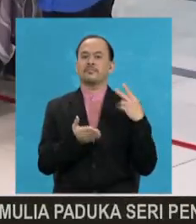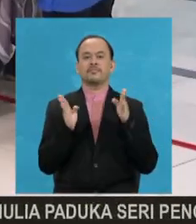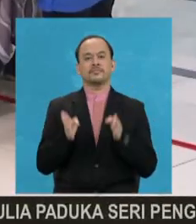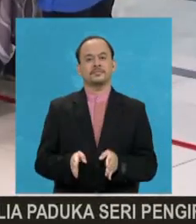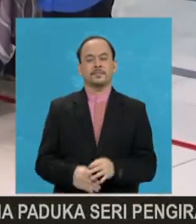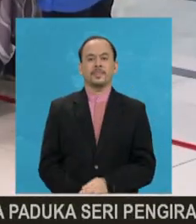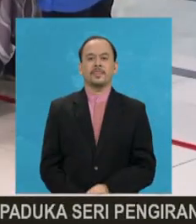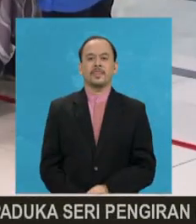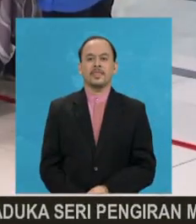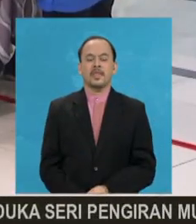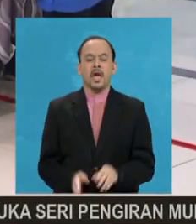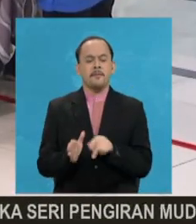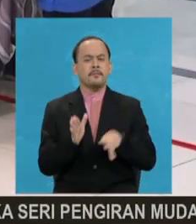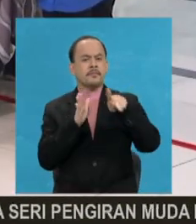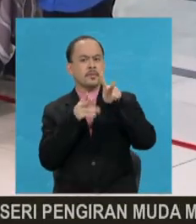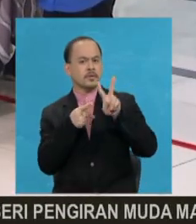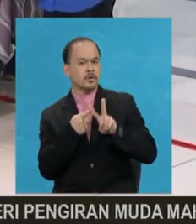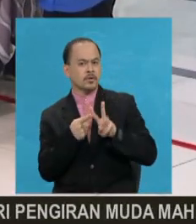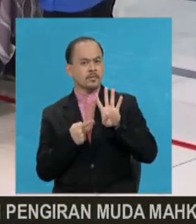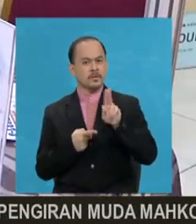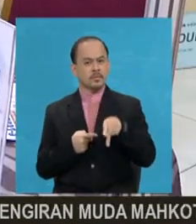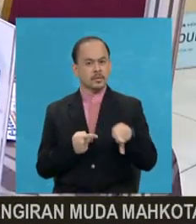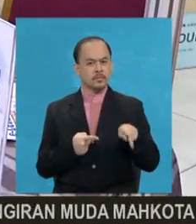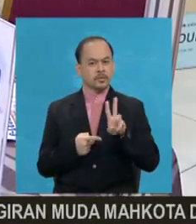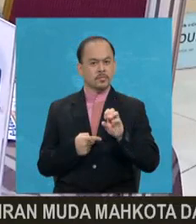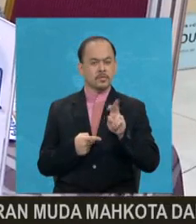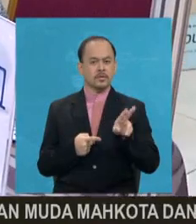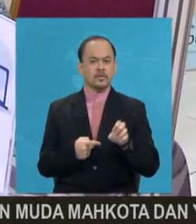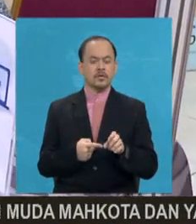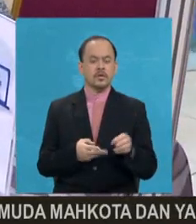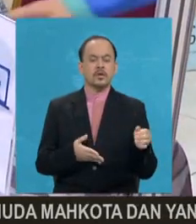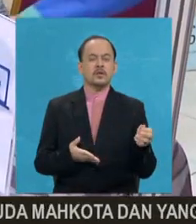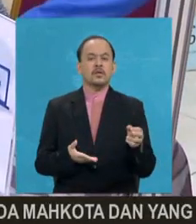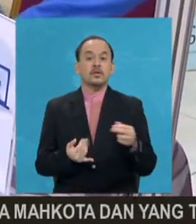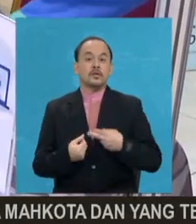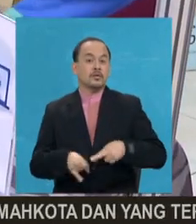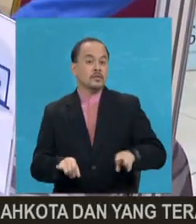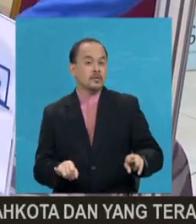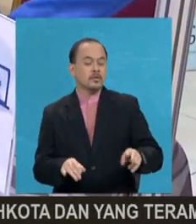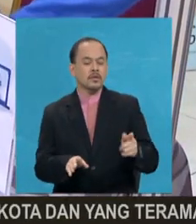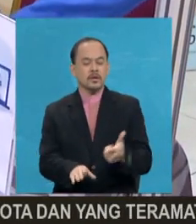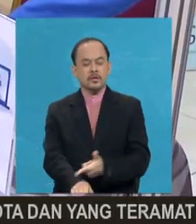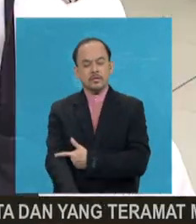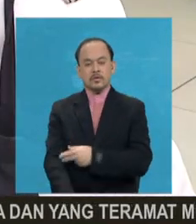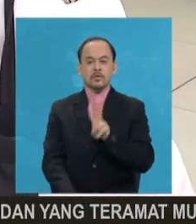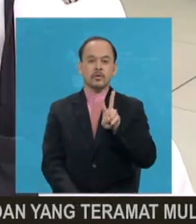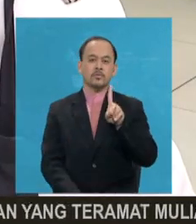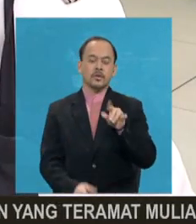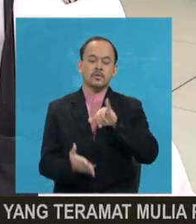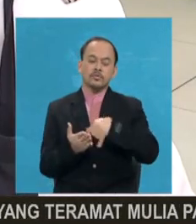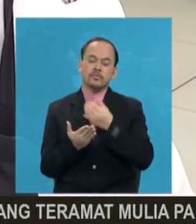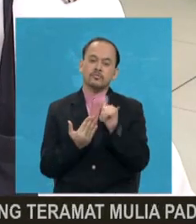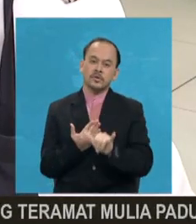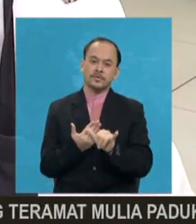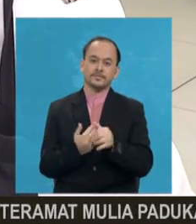peringkat kedua BPP 2021 yaitu pengendalian essence kini dilanjutkan sehingga 21 culay